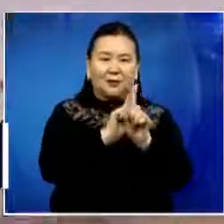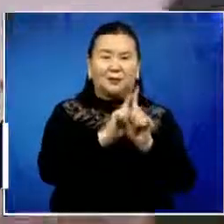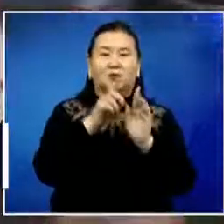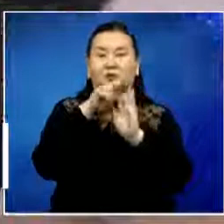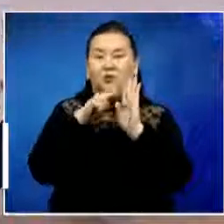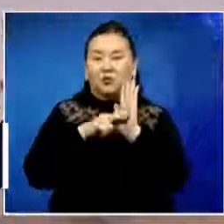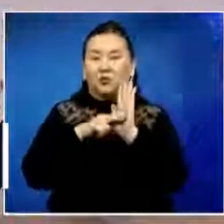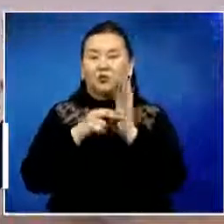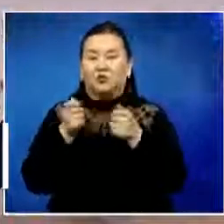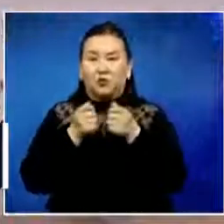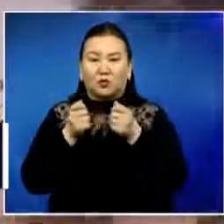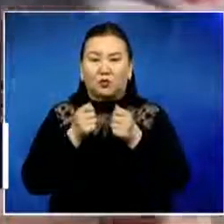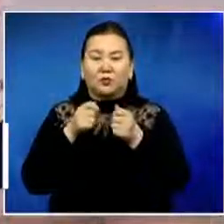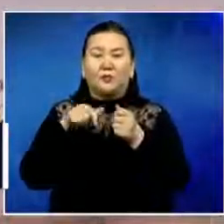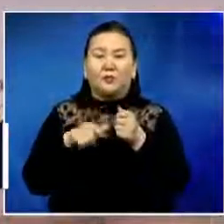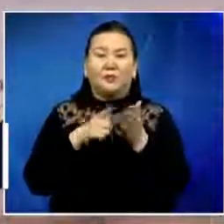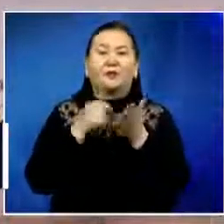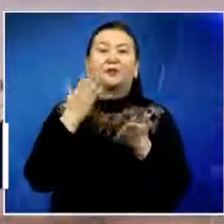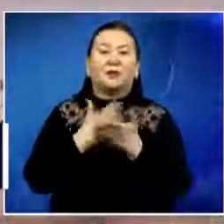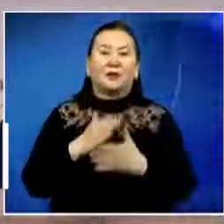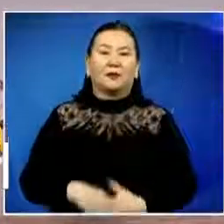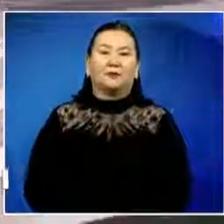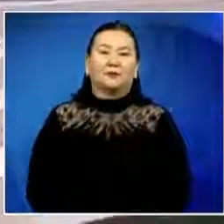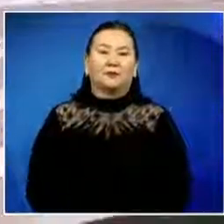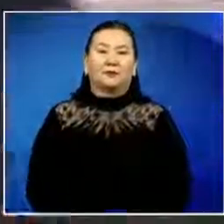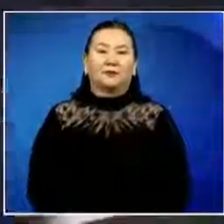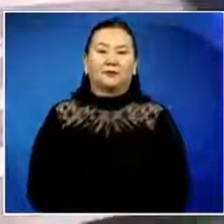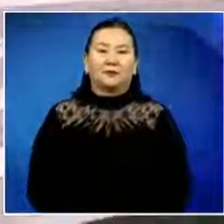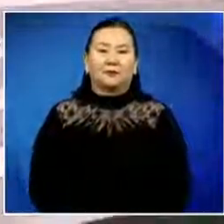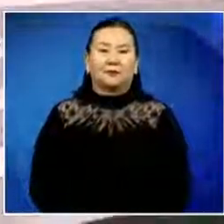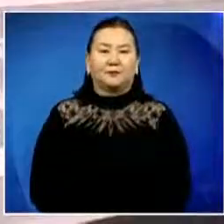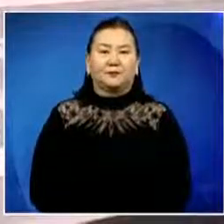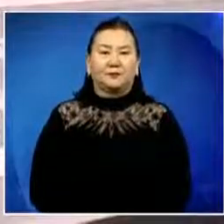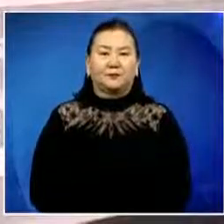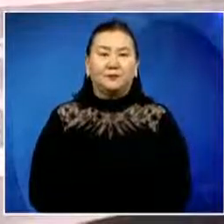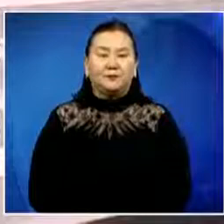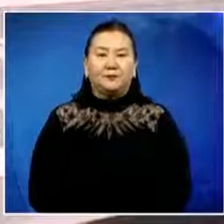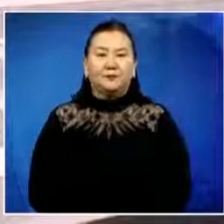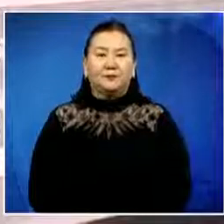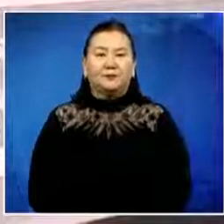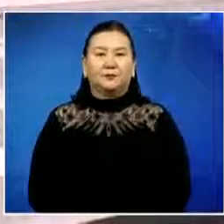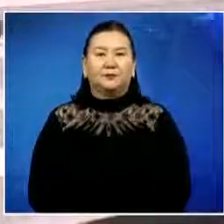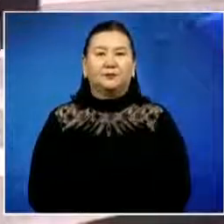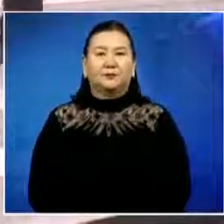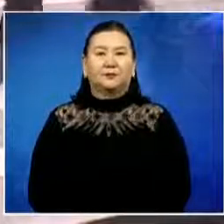болох хуулиар тодорхойлж зохицуулах шаардлага хэдийнэ үүссэн гэдгийг дээрх тоо баримтууд харуулж байгаамаа.